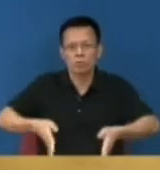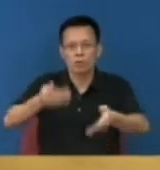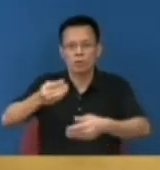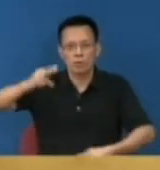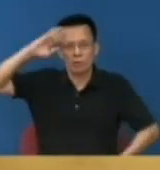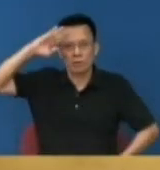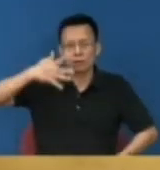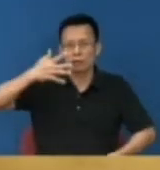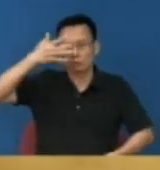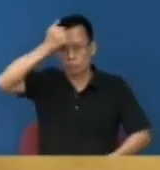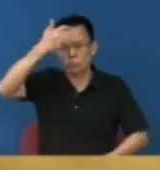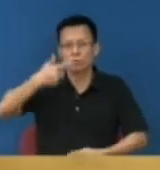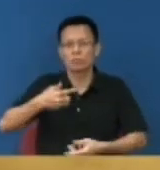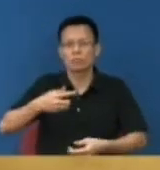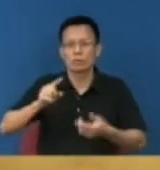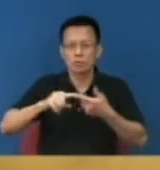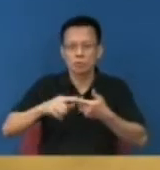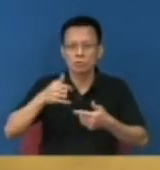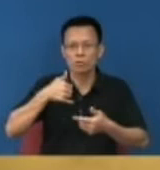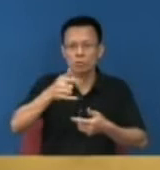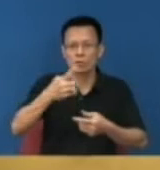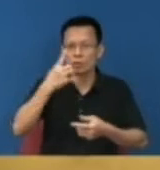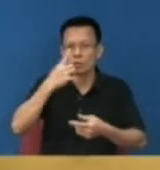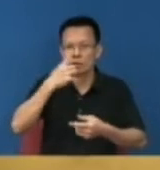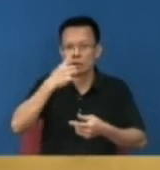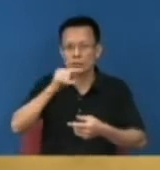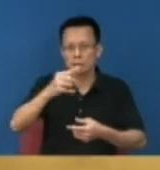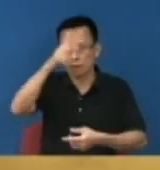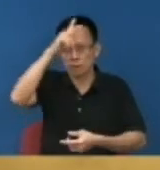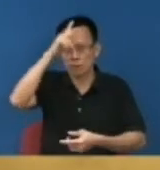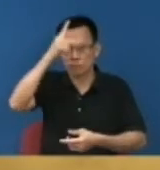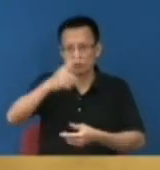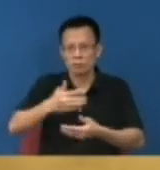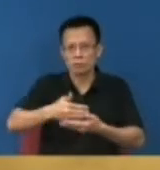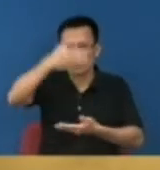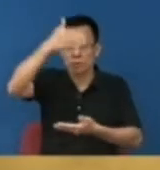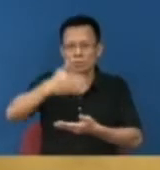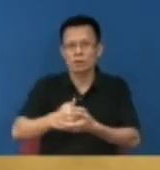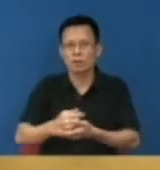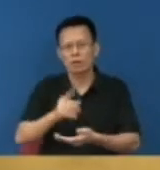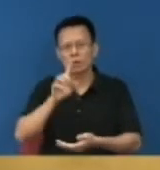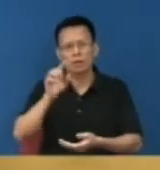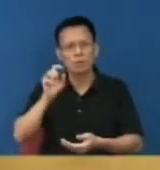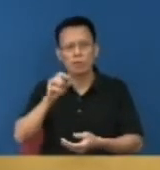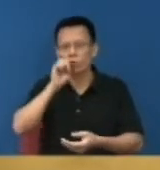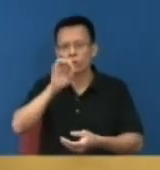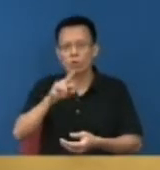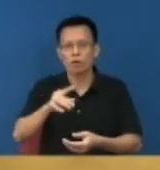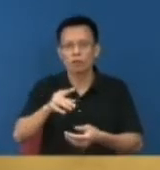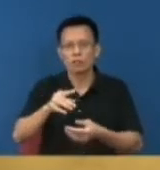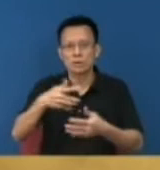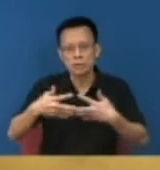然后再去这个新政府总部这样。为什么我提这件事呢？第一就是他